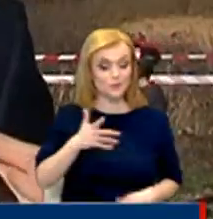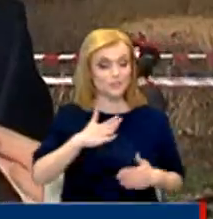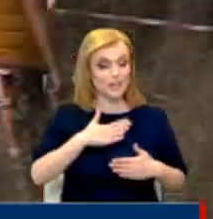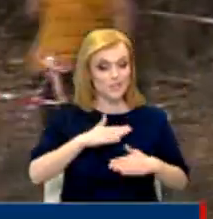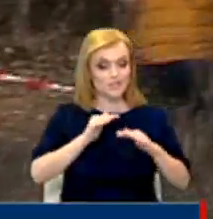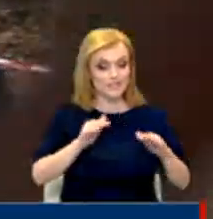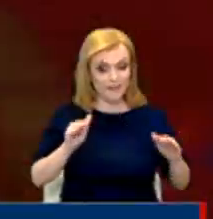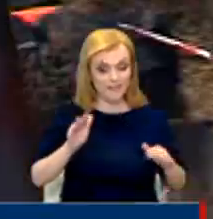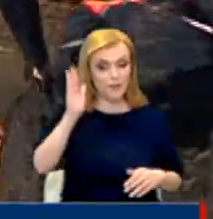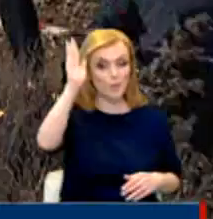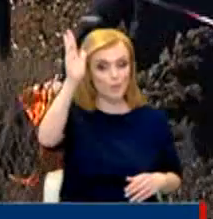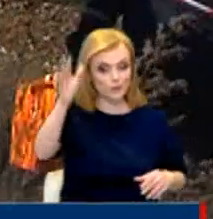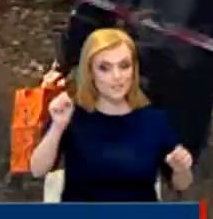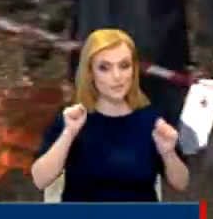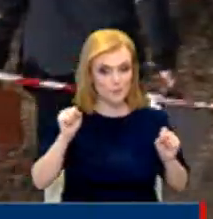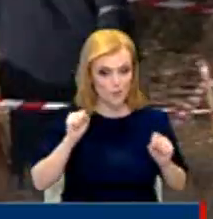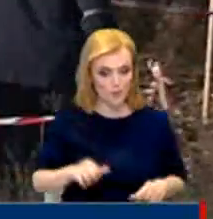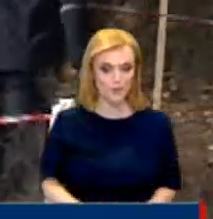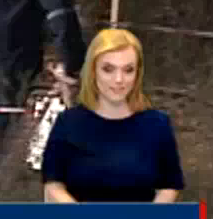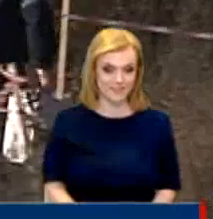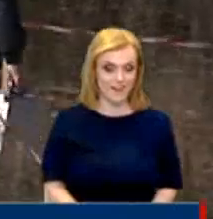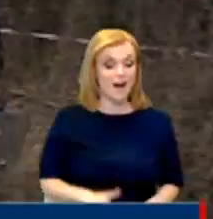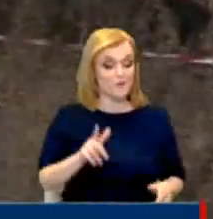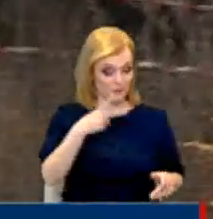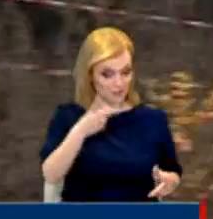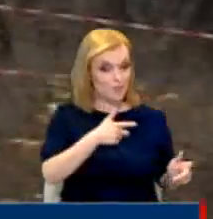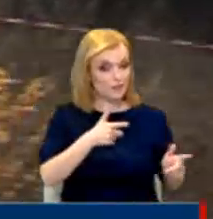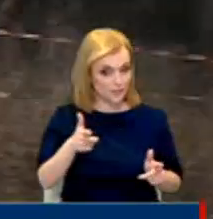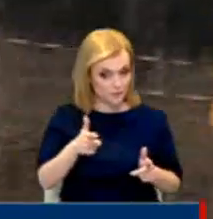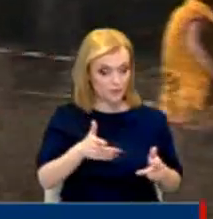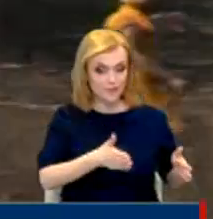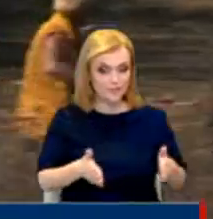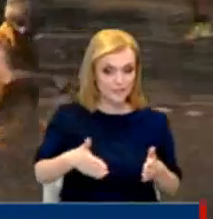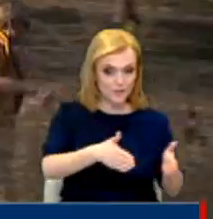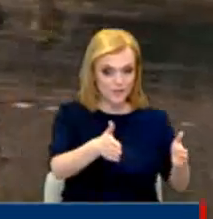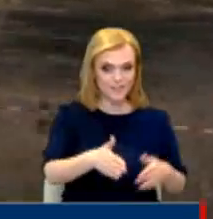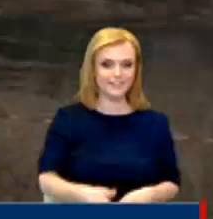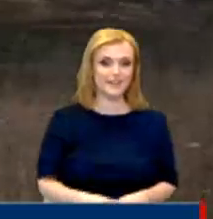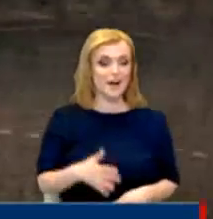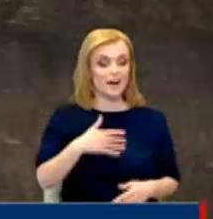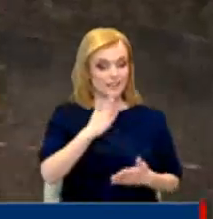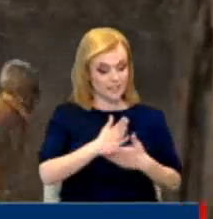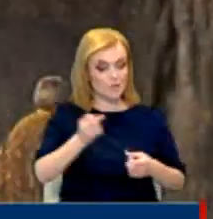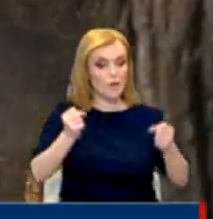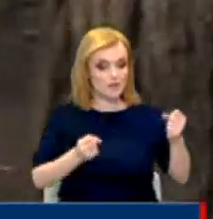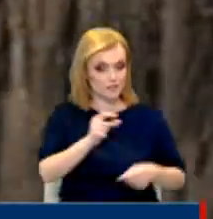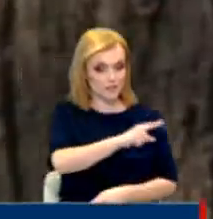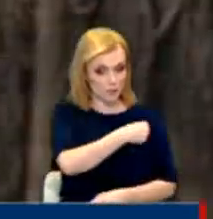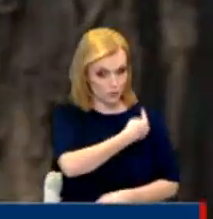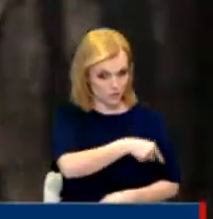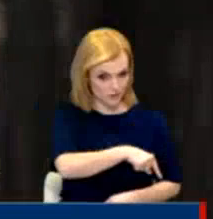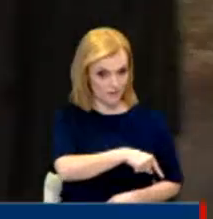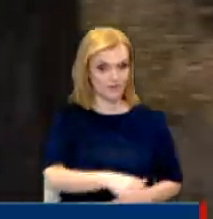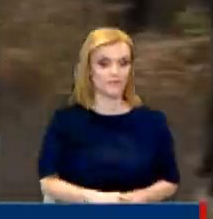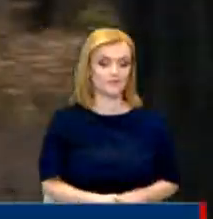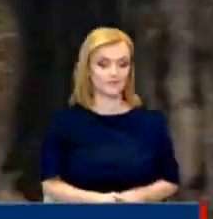în sport. Traseul este marcat. Vedeți, avem mașina de urgență, avem mulți